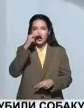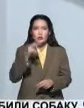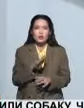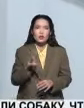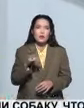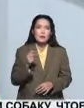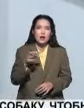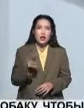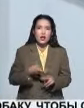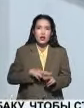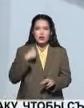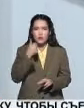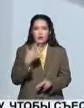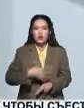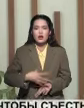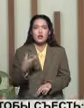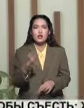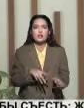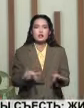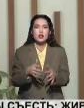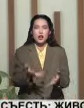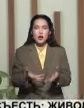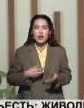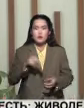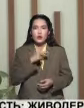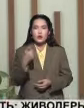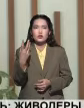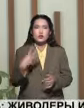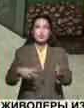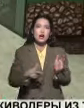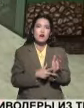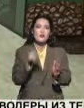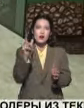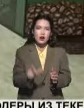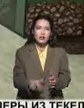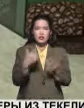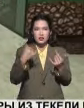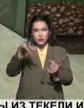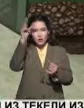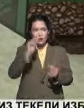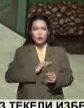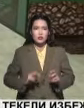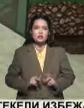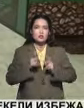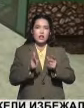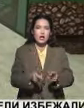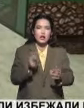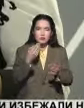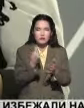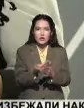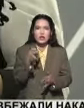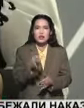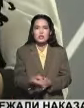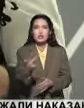только к маю этого года 52 организации приняли на работу 138 человек. На данный момент количество трудоустроенных близится к 1000.